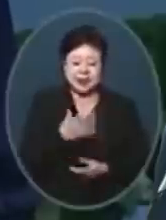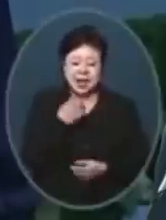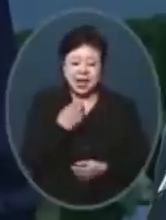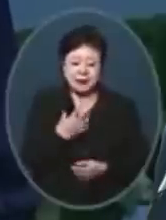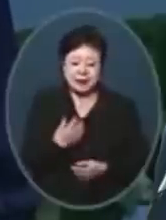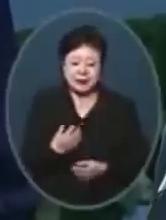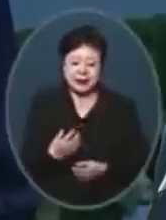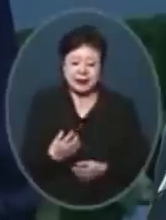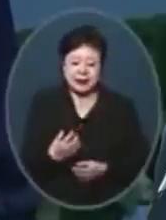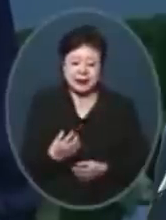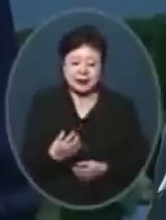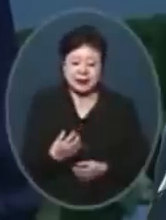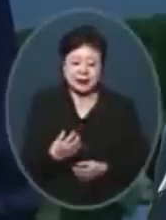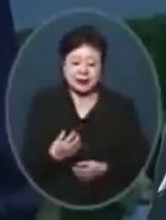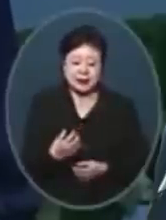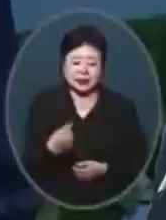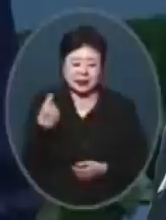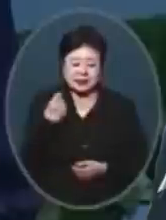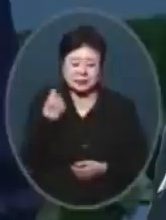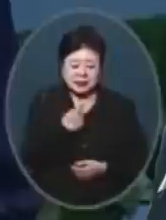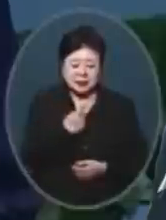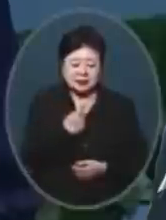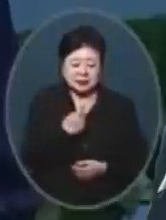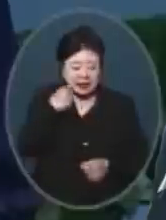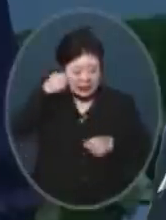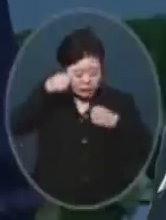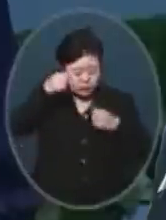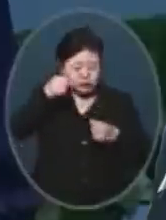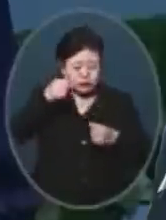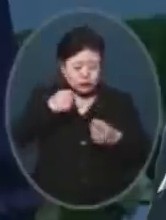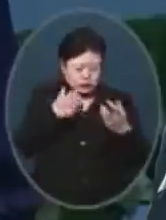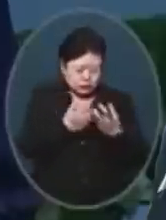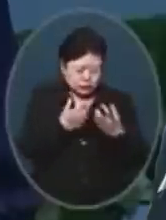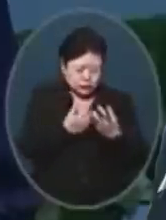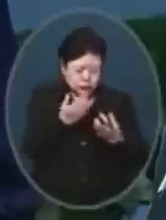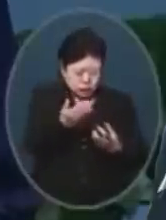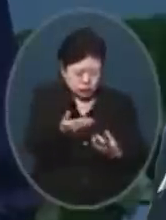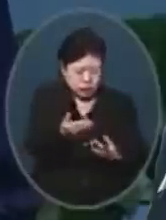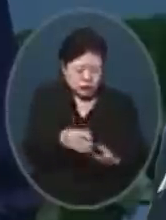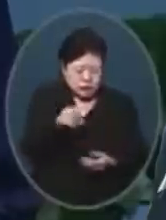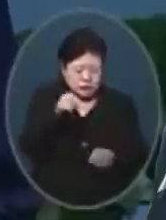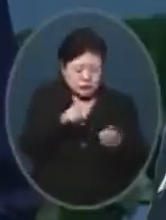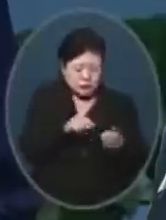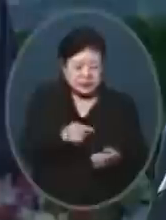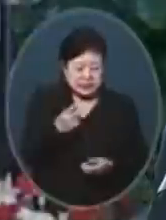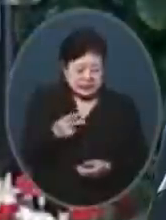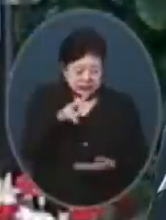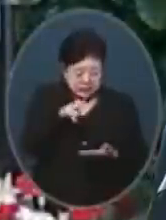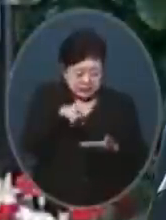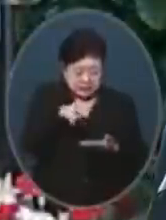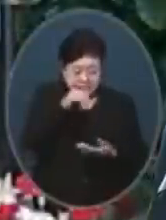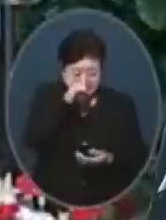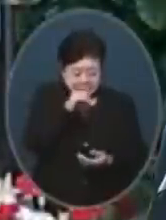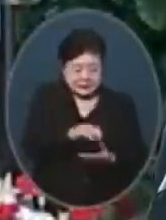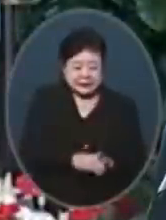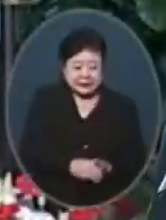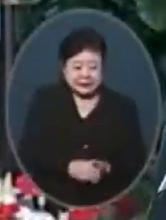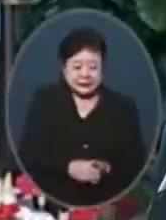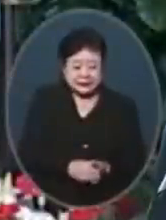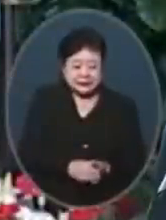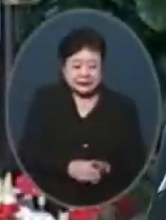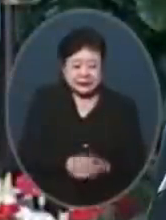아브라함의 은과 금과 가축이 풍부했더라고 창세기 13장 2절에 말했고,